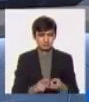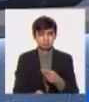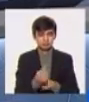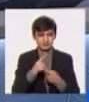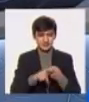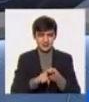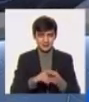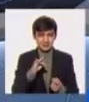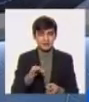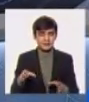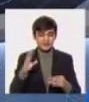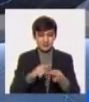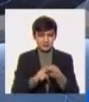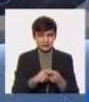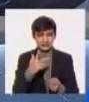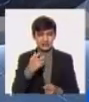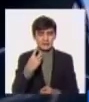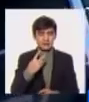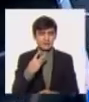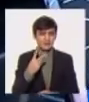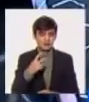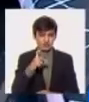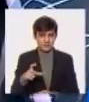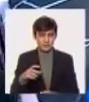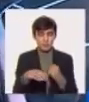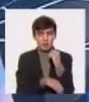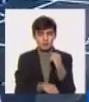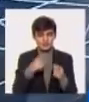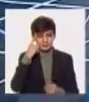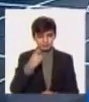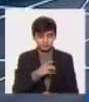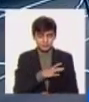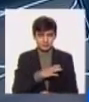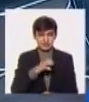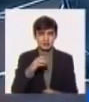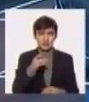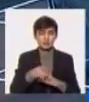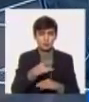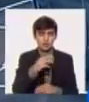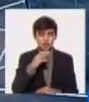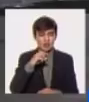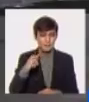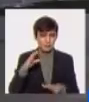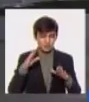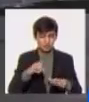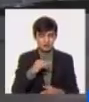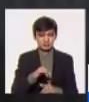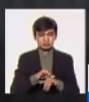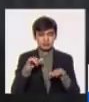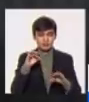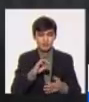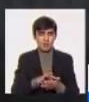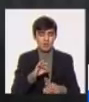число инфицированных составило 302 человека. Последние данные сообщили в республиканском оперативном штабе. По количеству